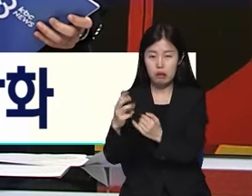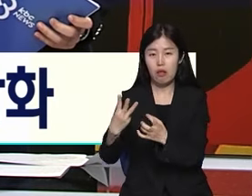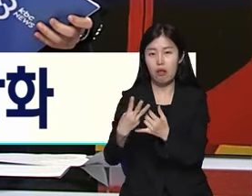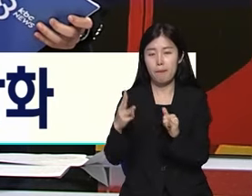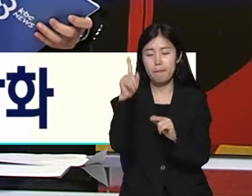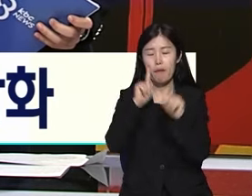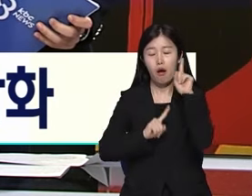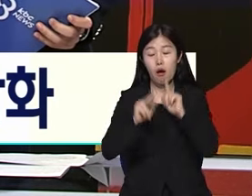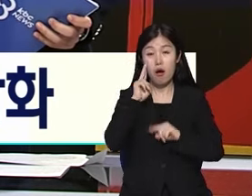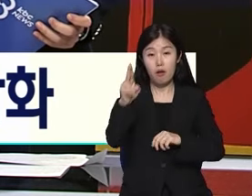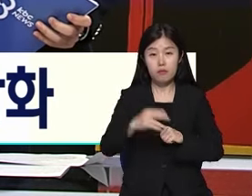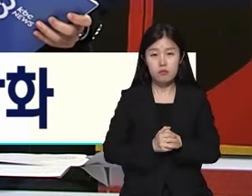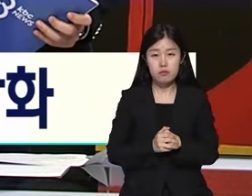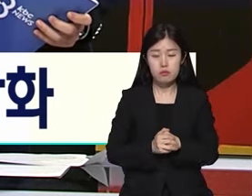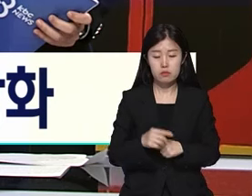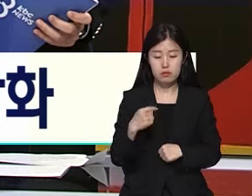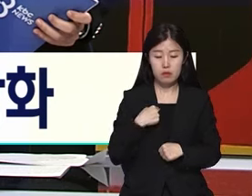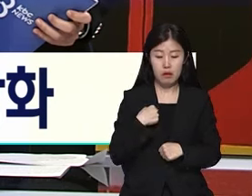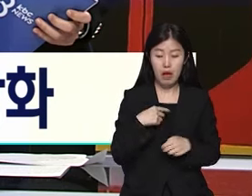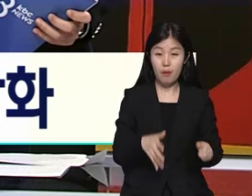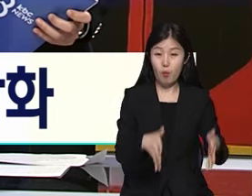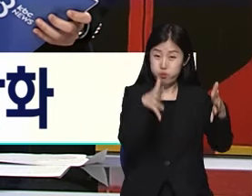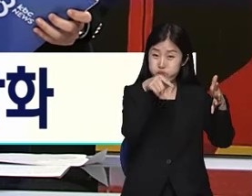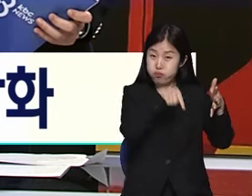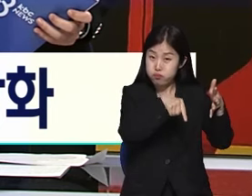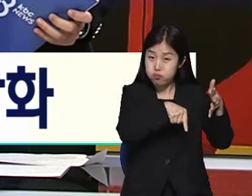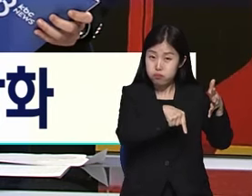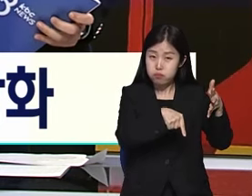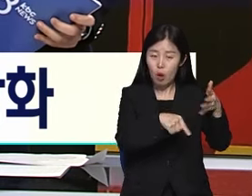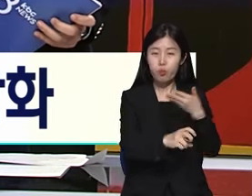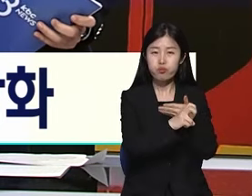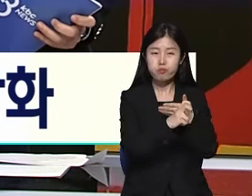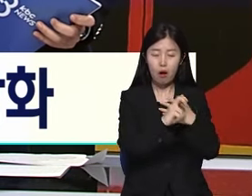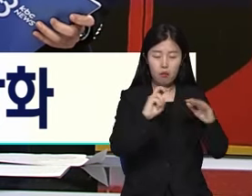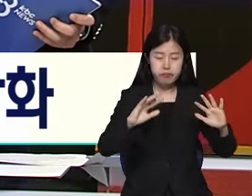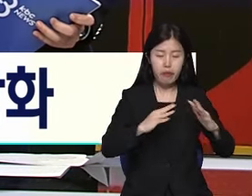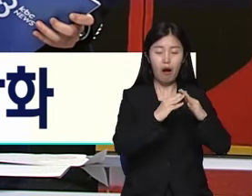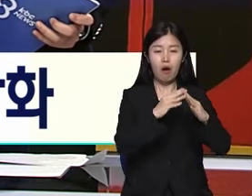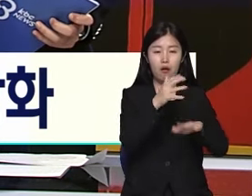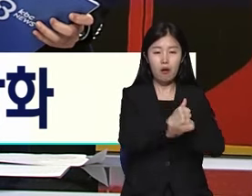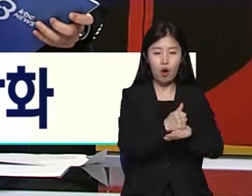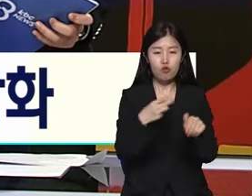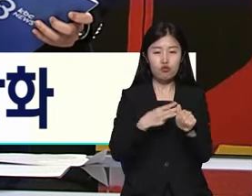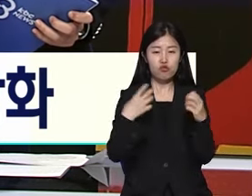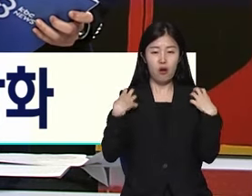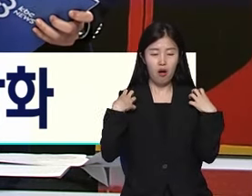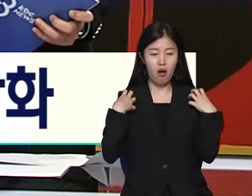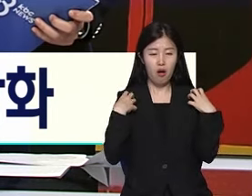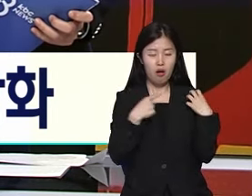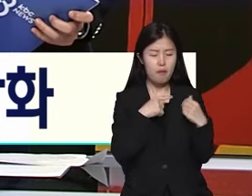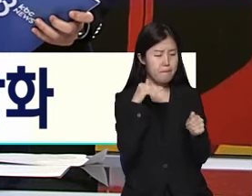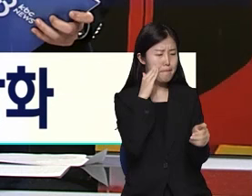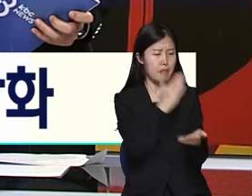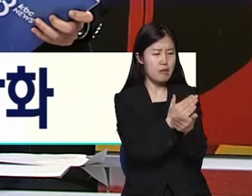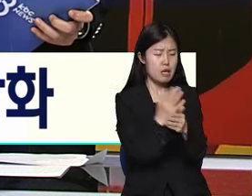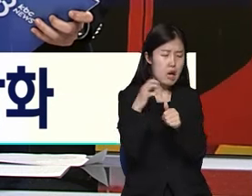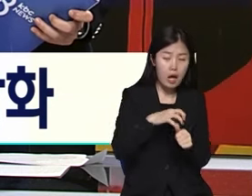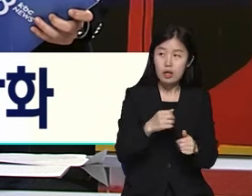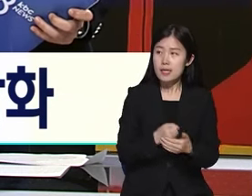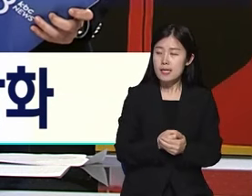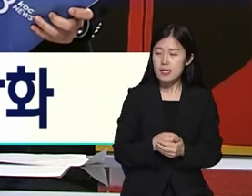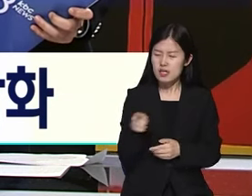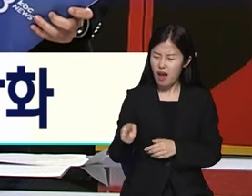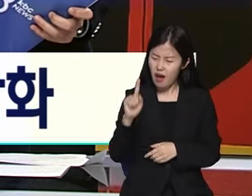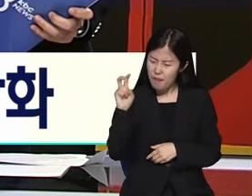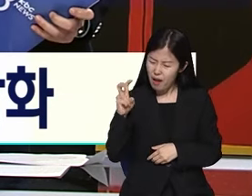남성은 자신의 건물을 불법 증축하려다 군청의 제재를 받았는데 피해자인 옆 건물 주인이 신고했다고 생각해 앙심을 품은